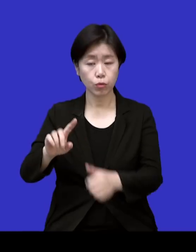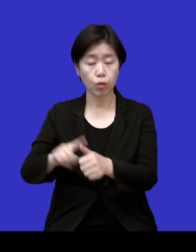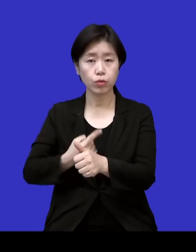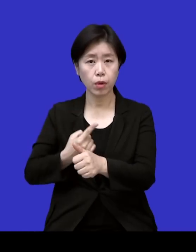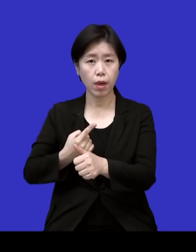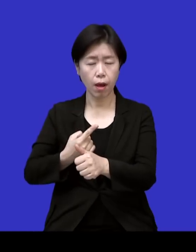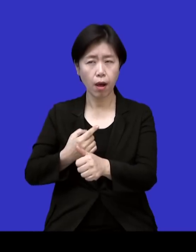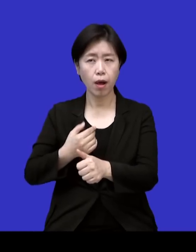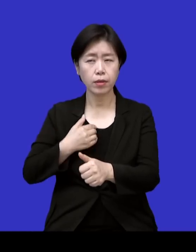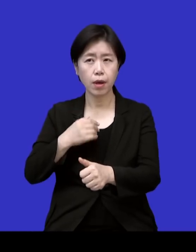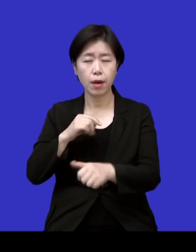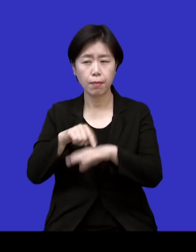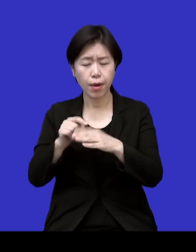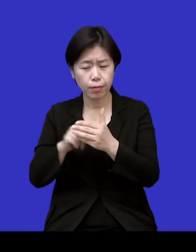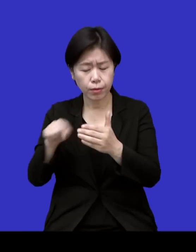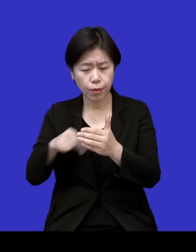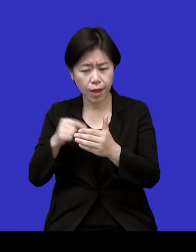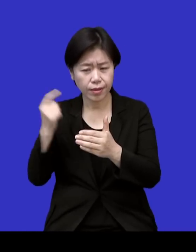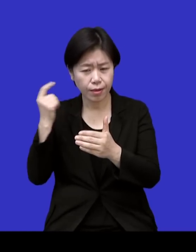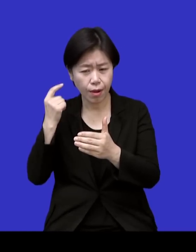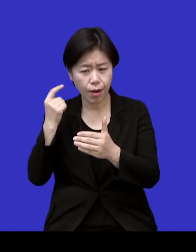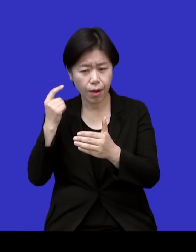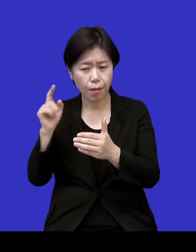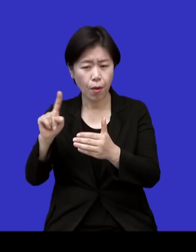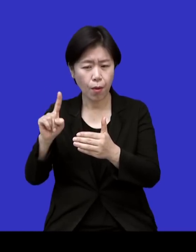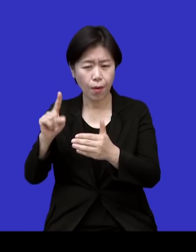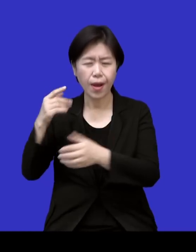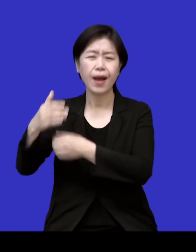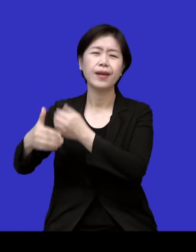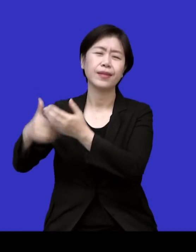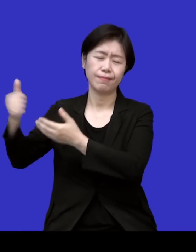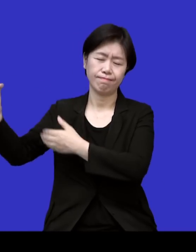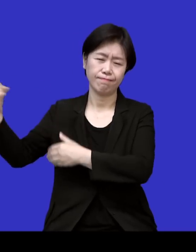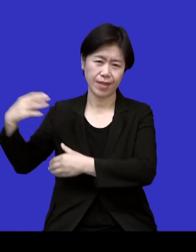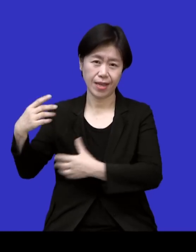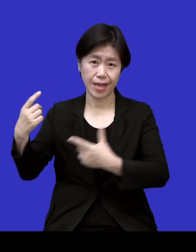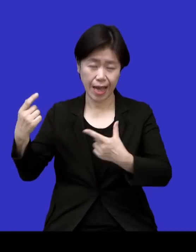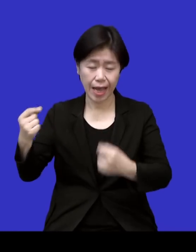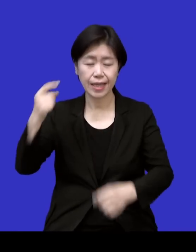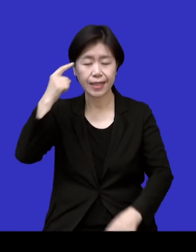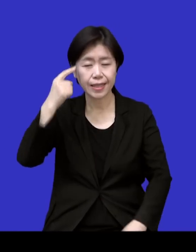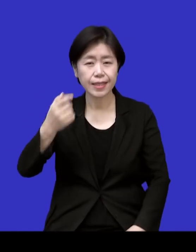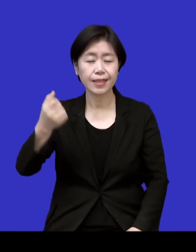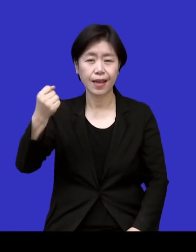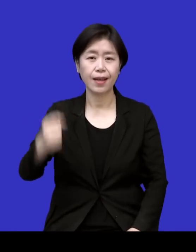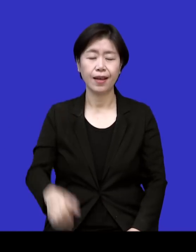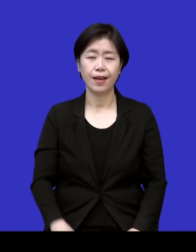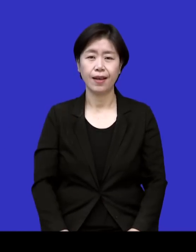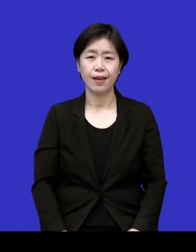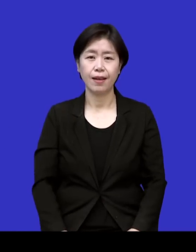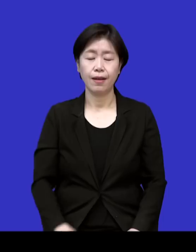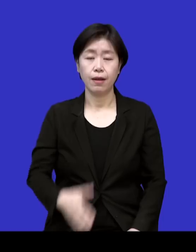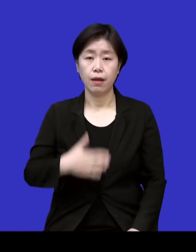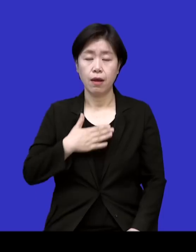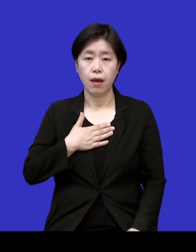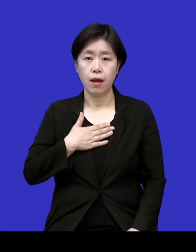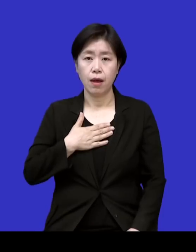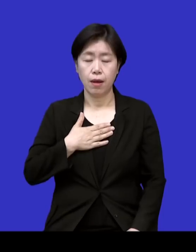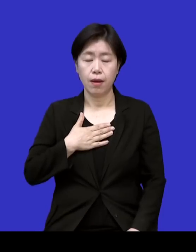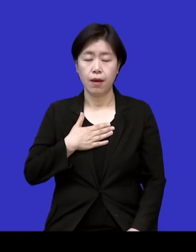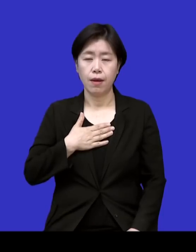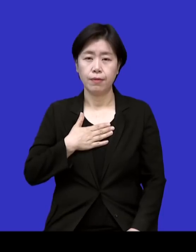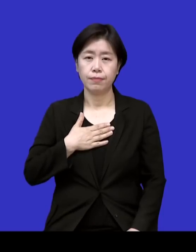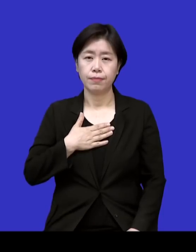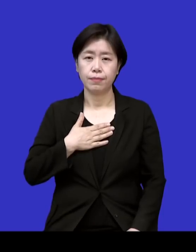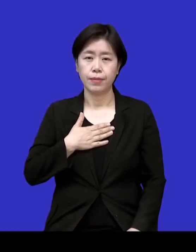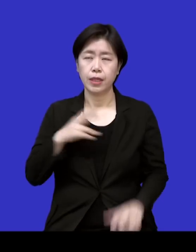그게 그러고 나서 좀 이제 머리가 맑아지고 나니까 저의 죄가 막 생각이 나는 거예요.